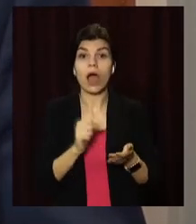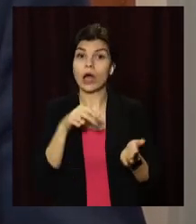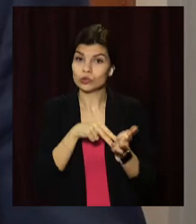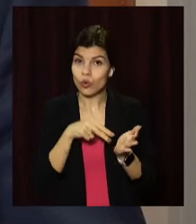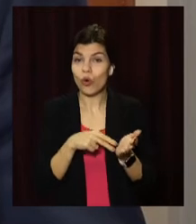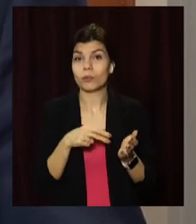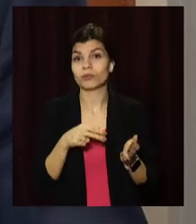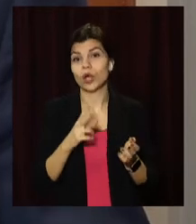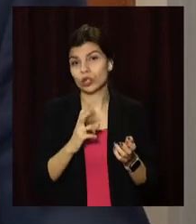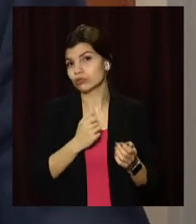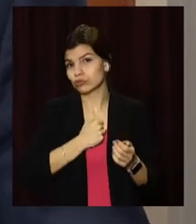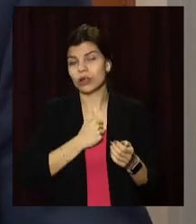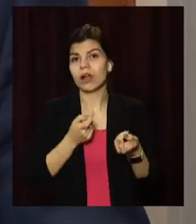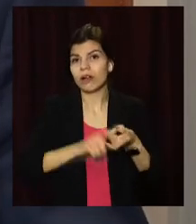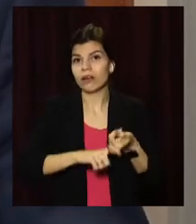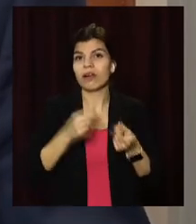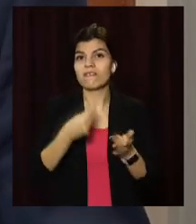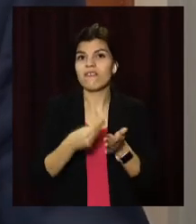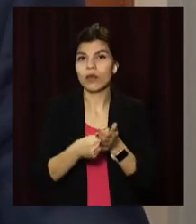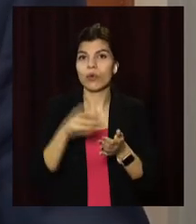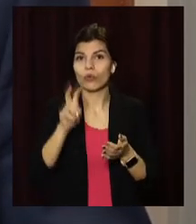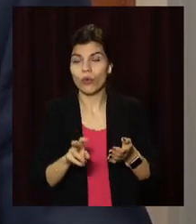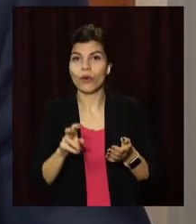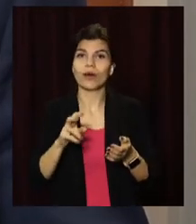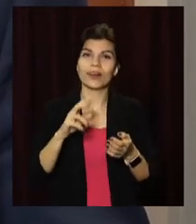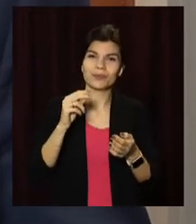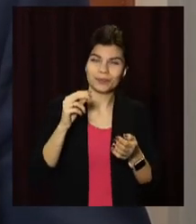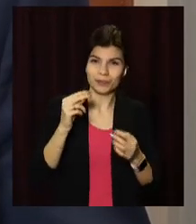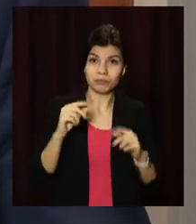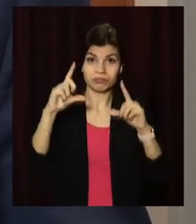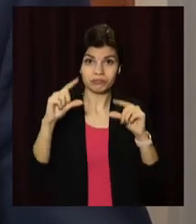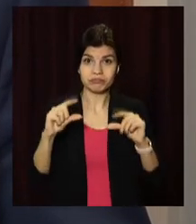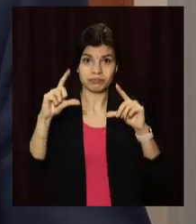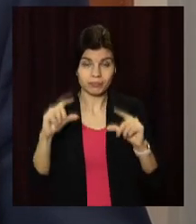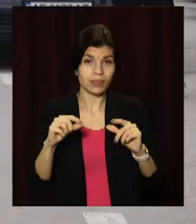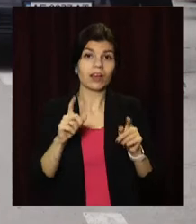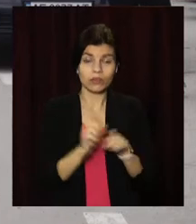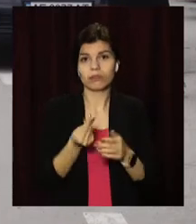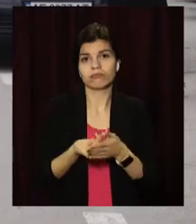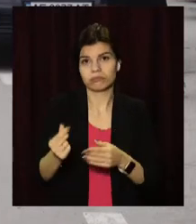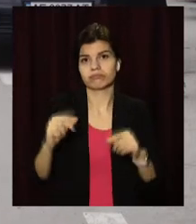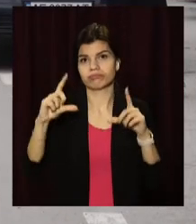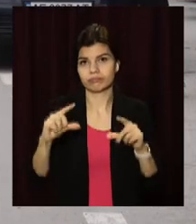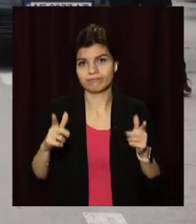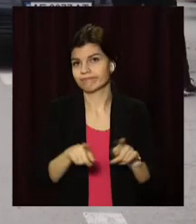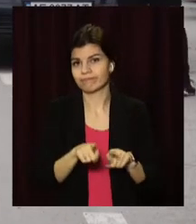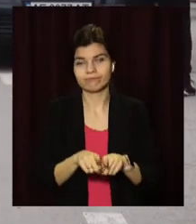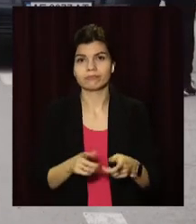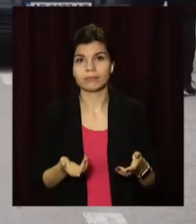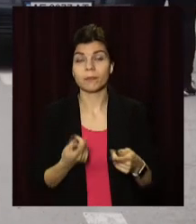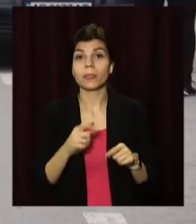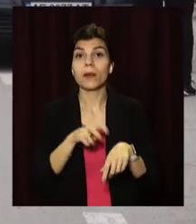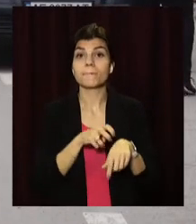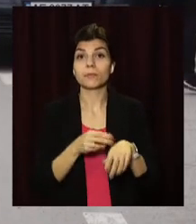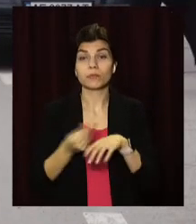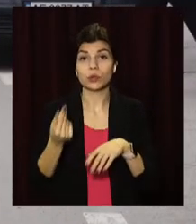сожалению, привязанная к валюте и растет постоянно, то постоянно растет платеж. До категорії, де податок обчислюється із